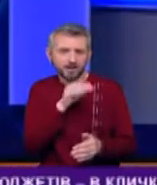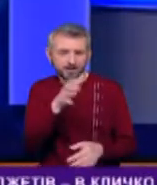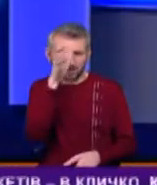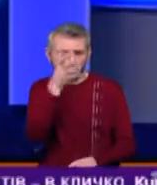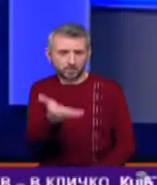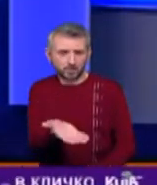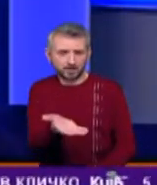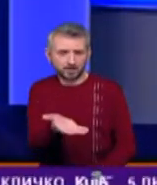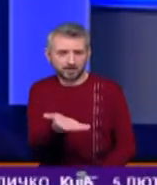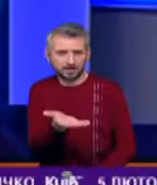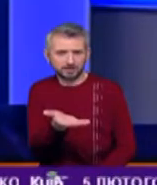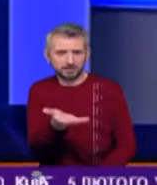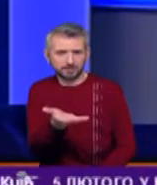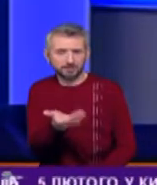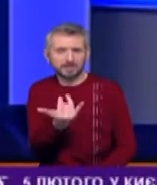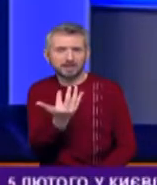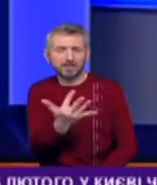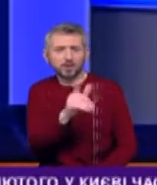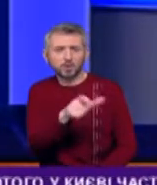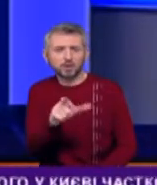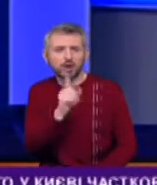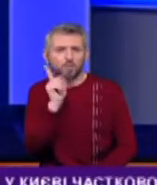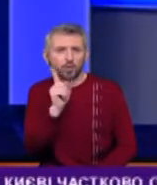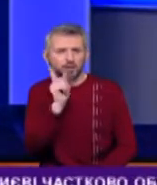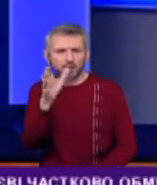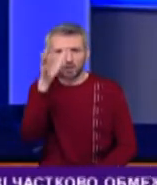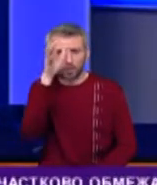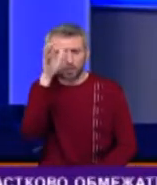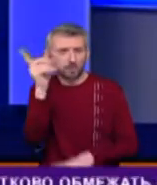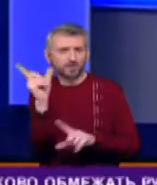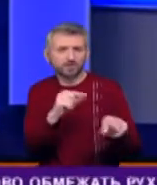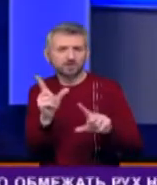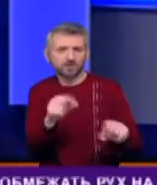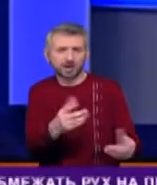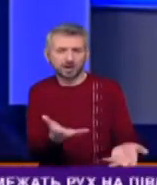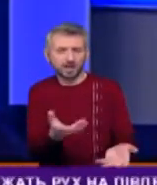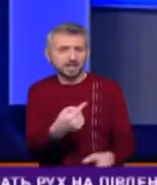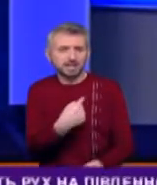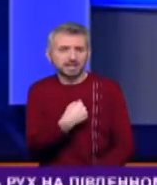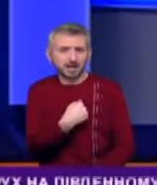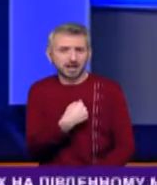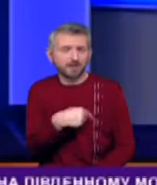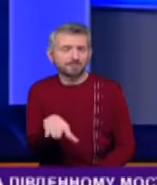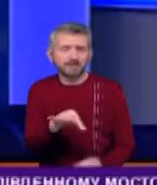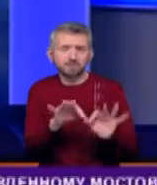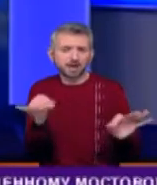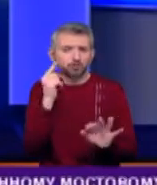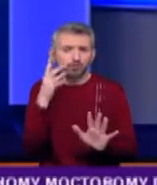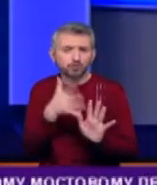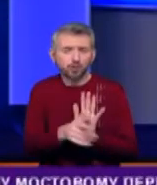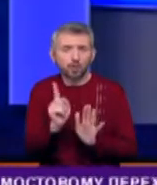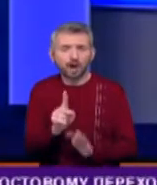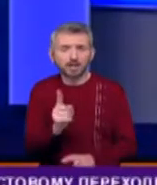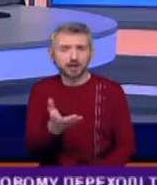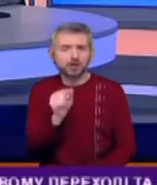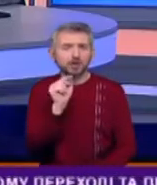наук. Скільки людей, молодих науковців виїжджає? Я все прекрасно розумію, але тим не